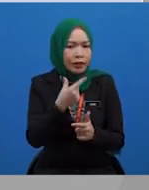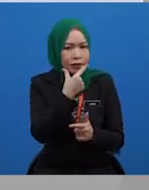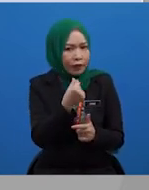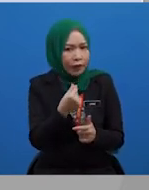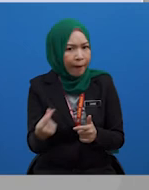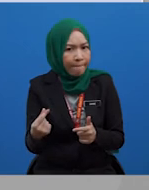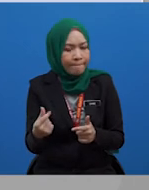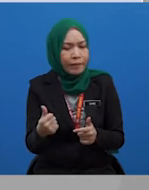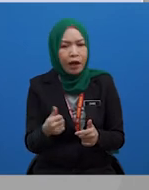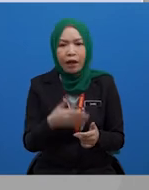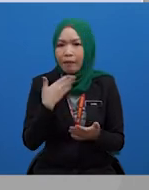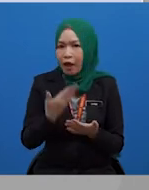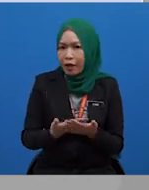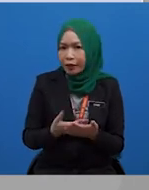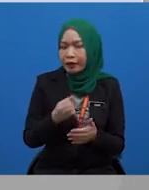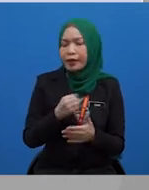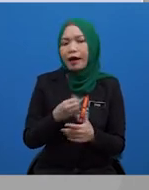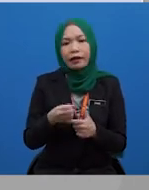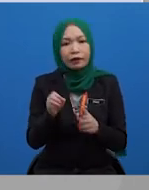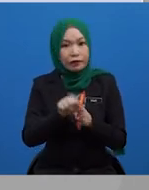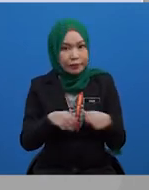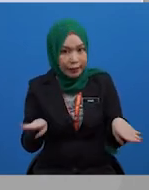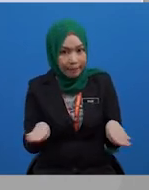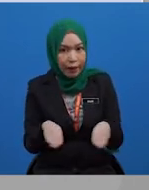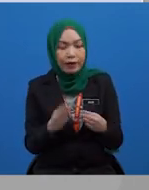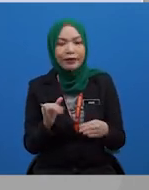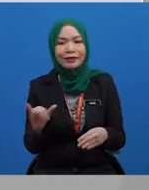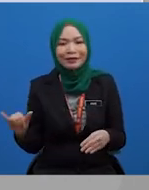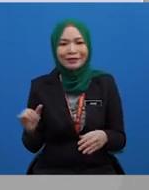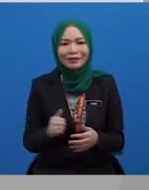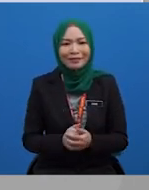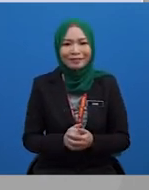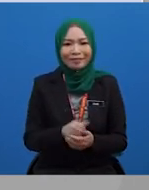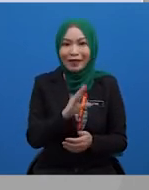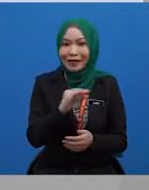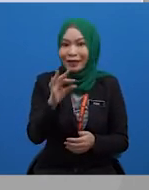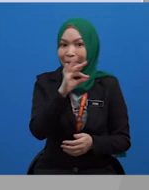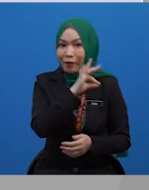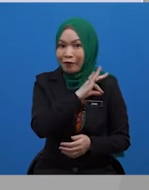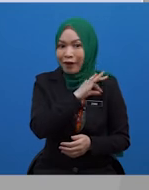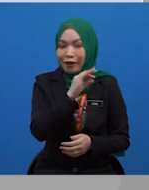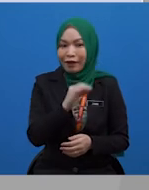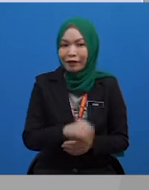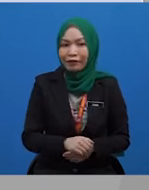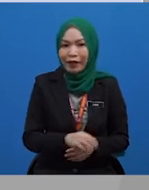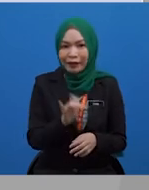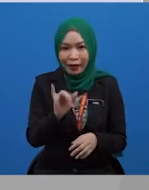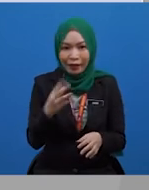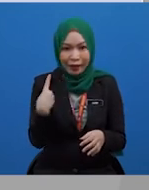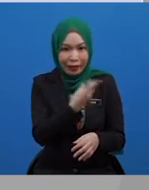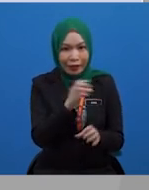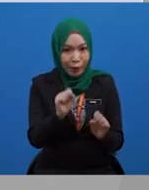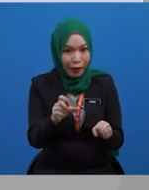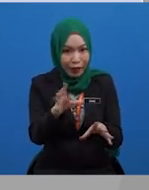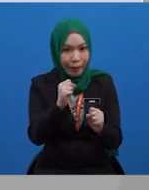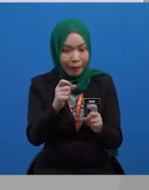dan sebagainya, bergantung kepada kualiti yang ditawarkan. Kedua, dari segi manfaat, faedah yang kita boleh peroleh daripada